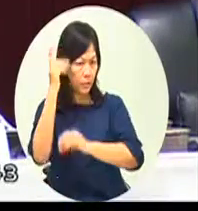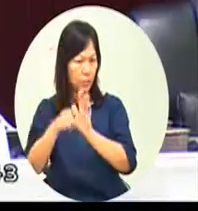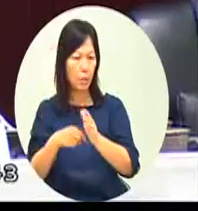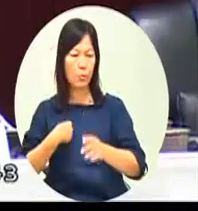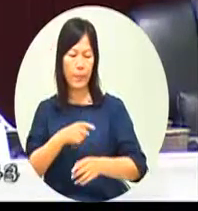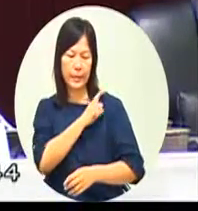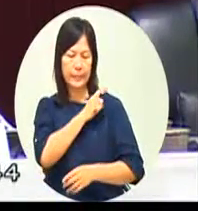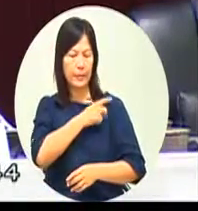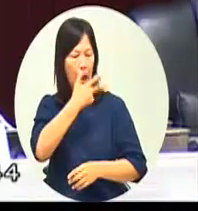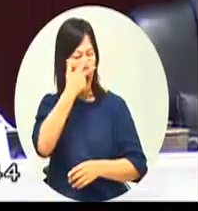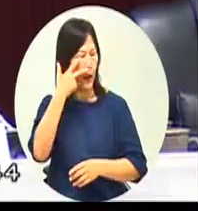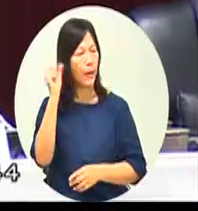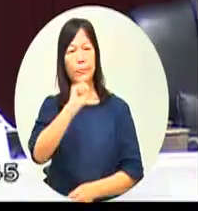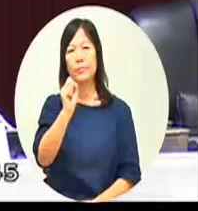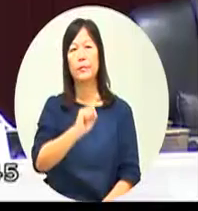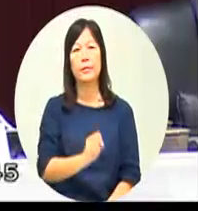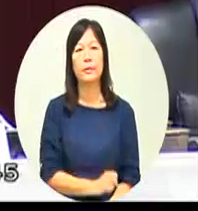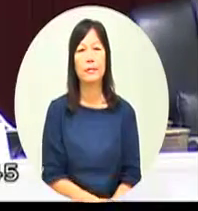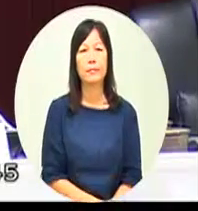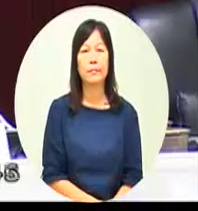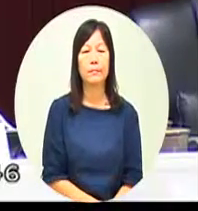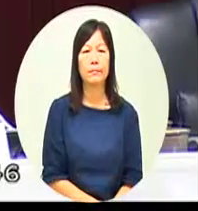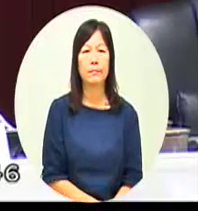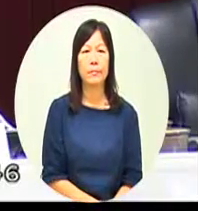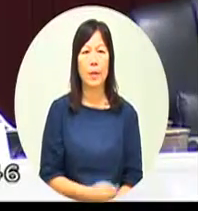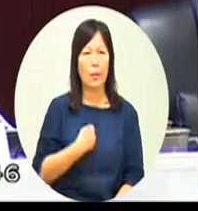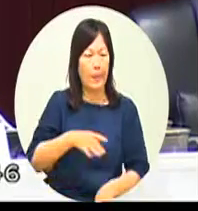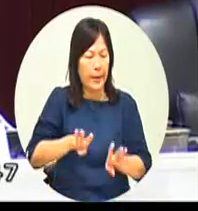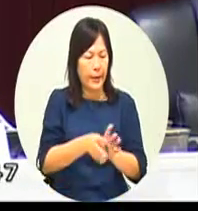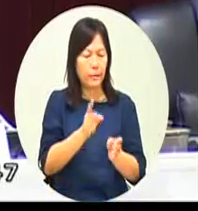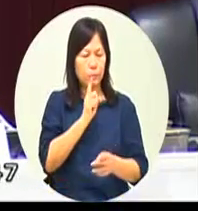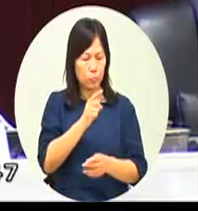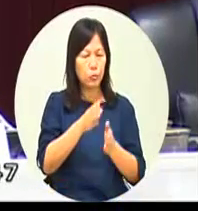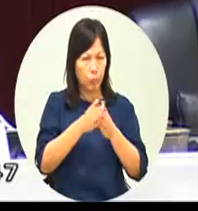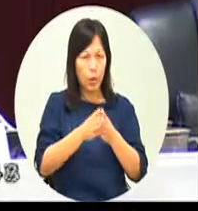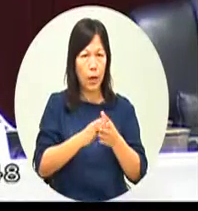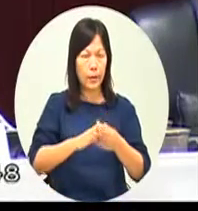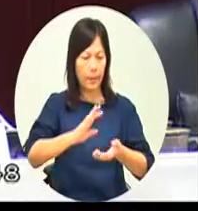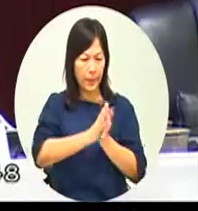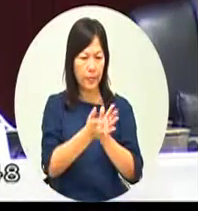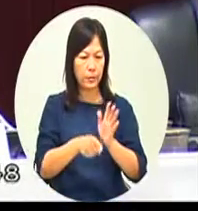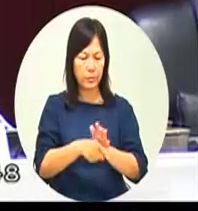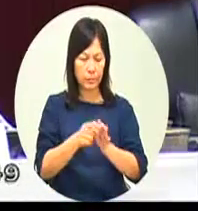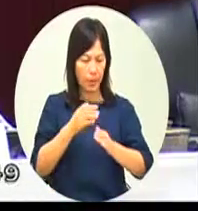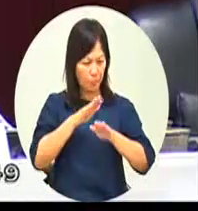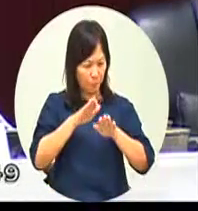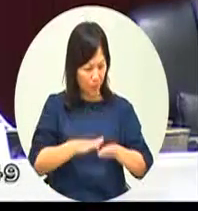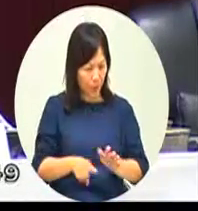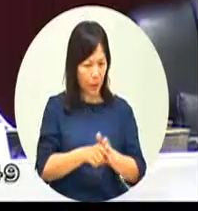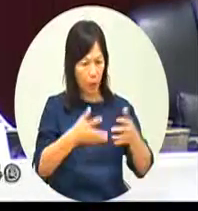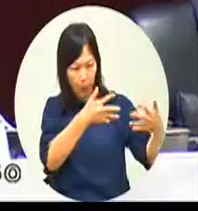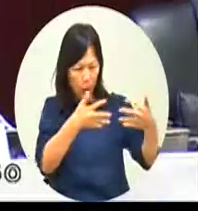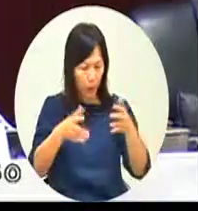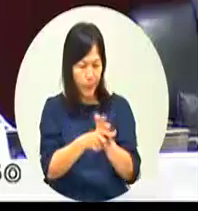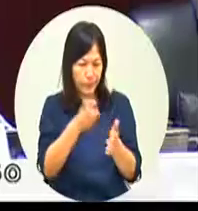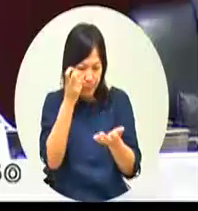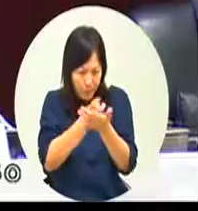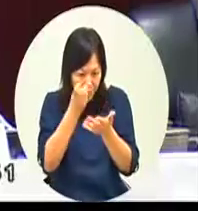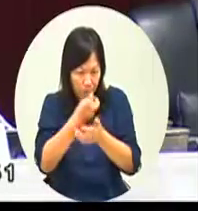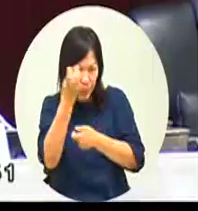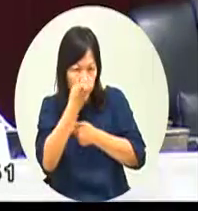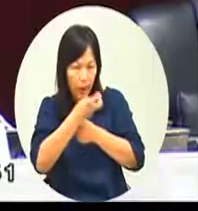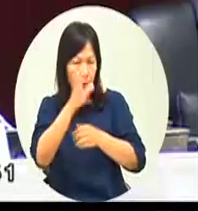惰。我们一开始就强调，要用理性问政、严格监督的态